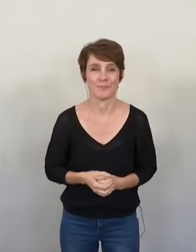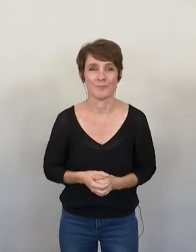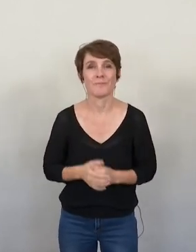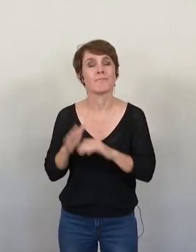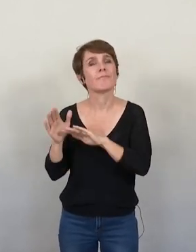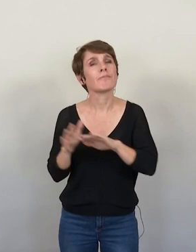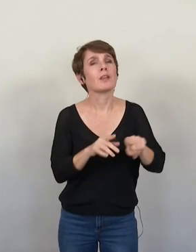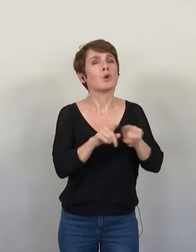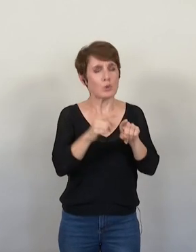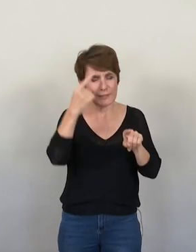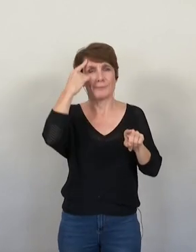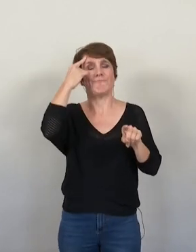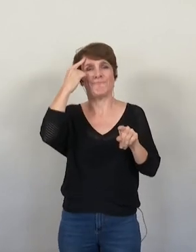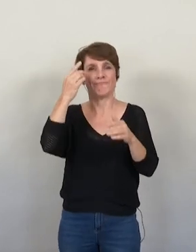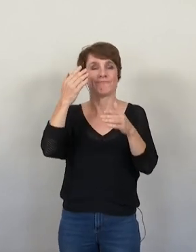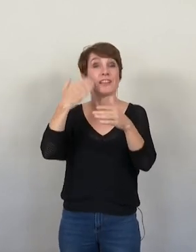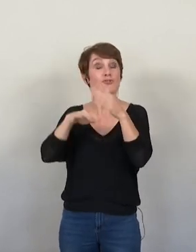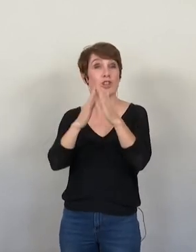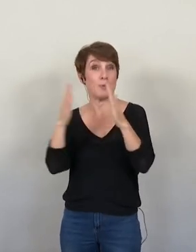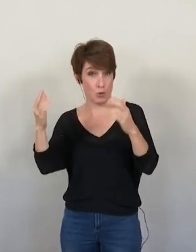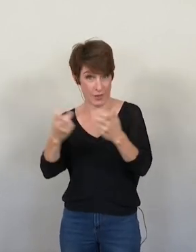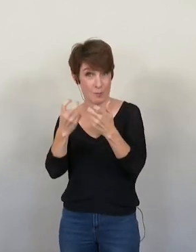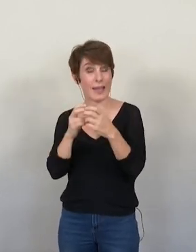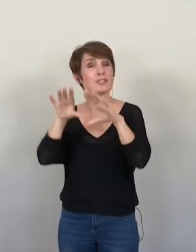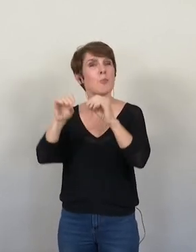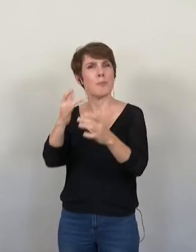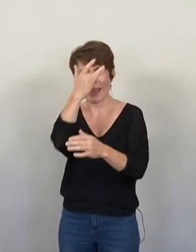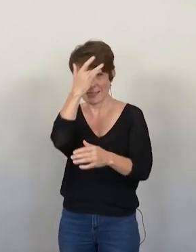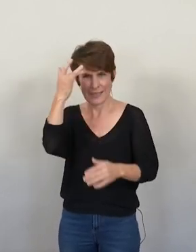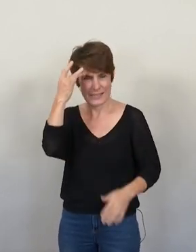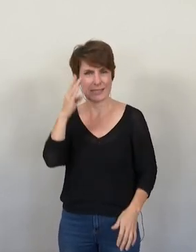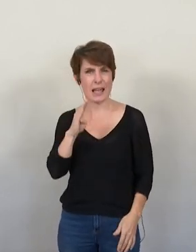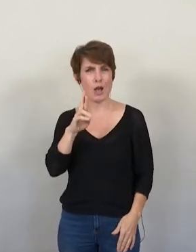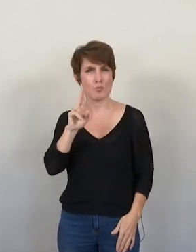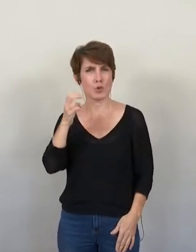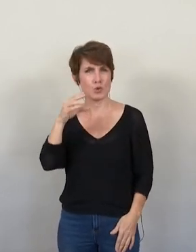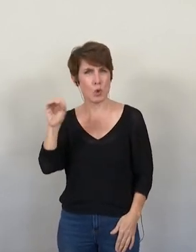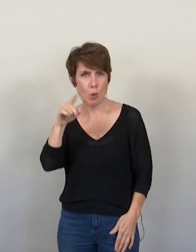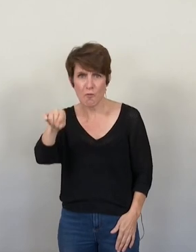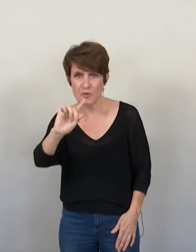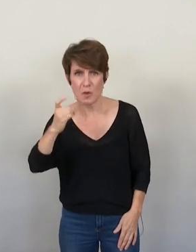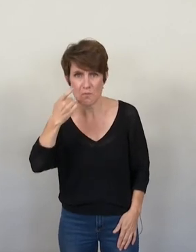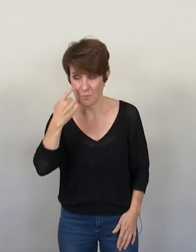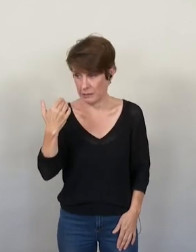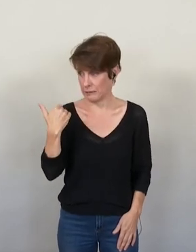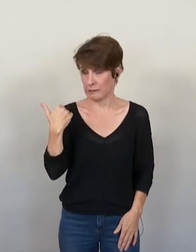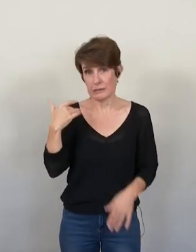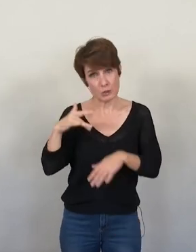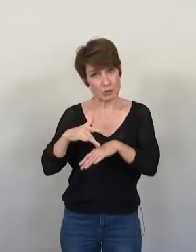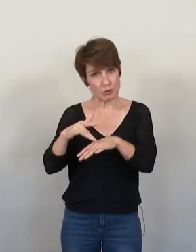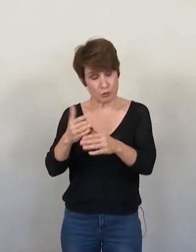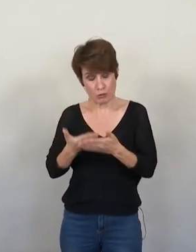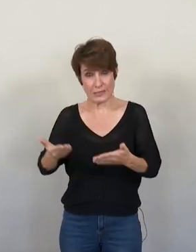bibliothécaires notamment celle de la place saint-bruneau qui vous l'avez vu ou su ont été récemment éprouvé dans leur